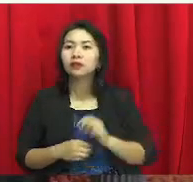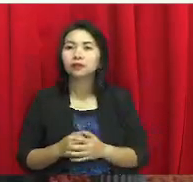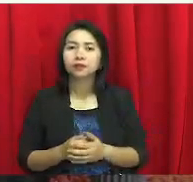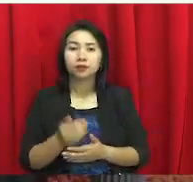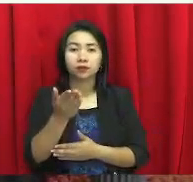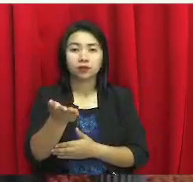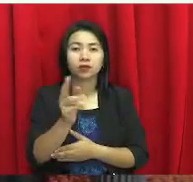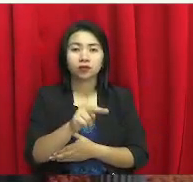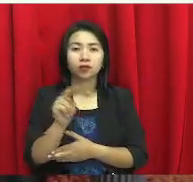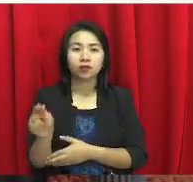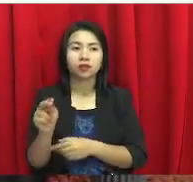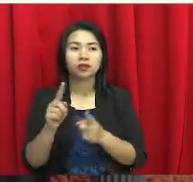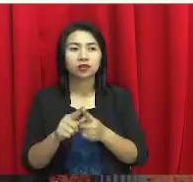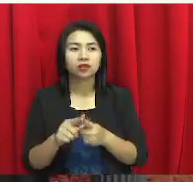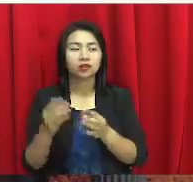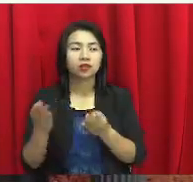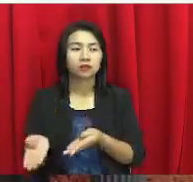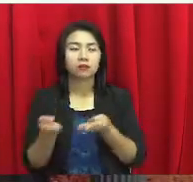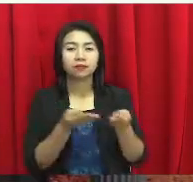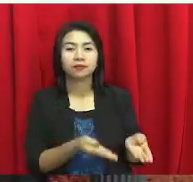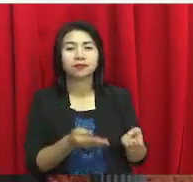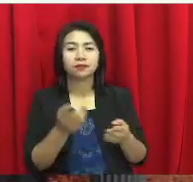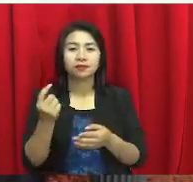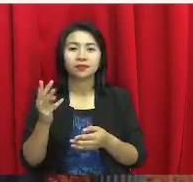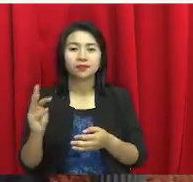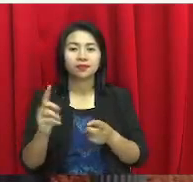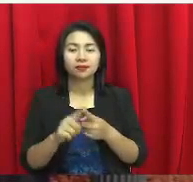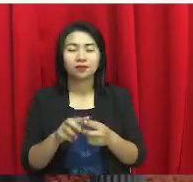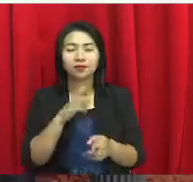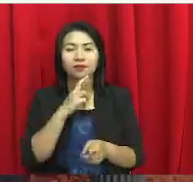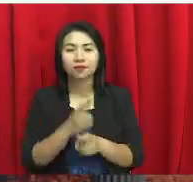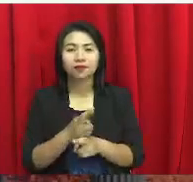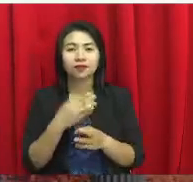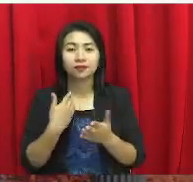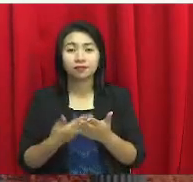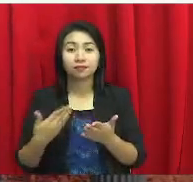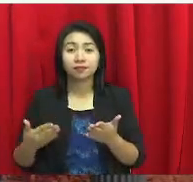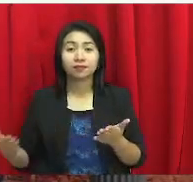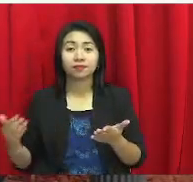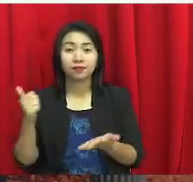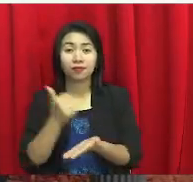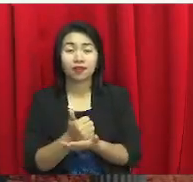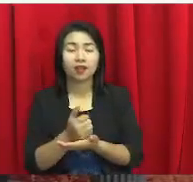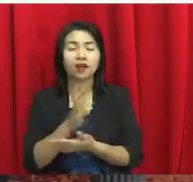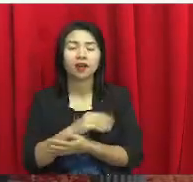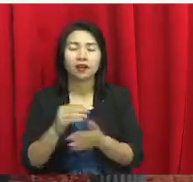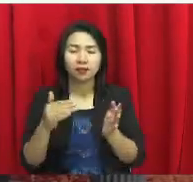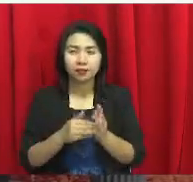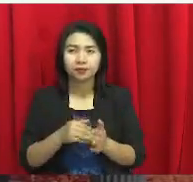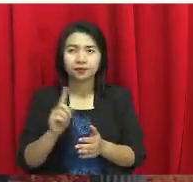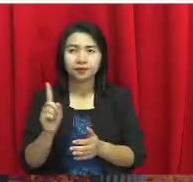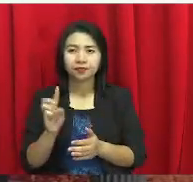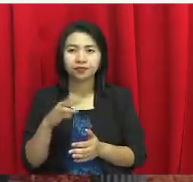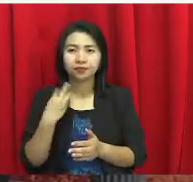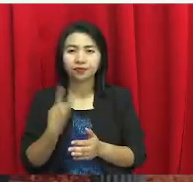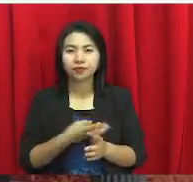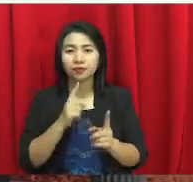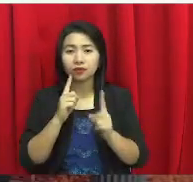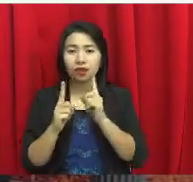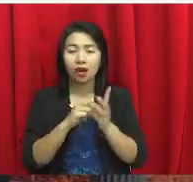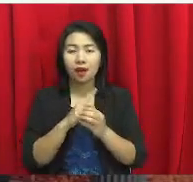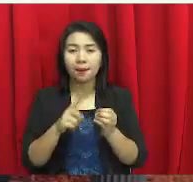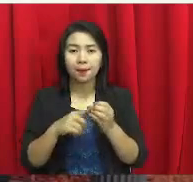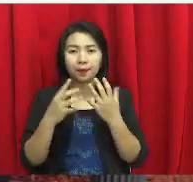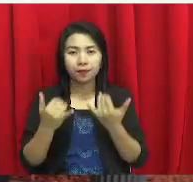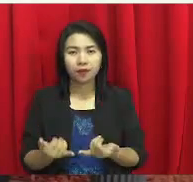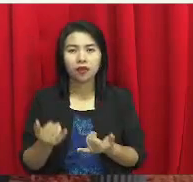sila sa tama. Simula ka na, sir. Okay. Magandang hapon po ulit sa inyong lahat. Kaya alam nyo, dito pinag-uusapan natin sa ating programa yung mga standards